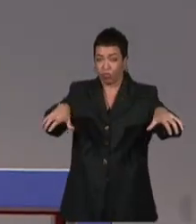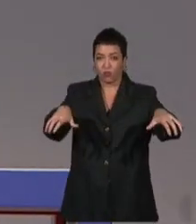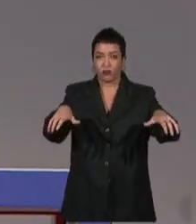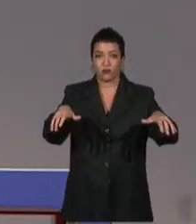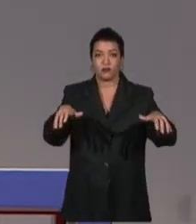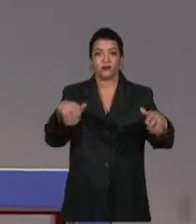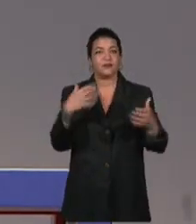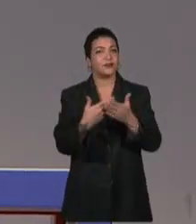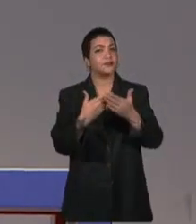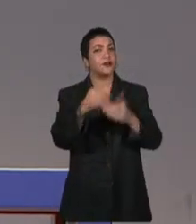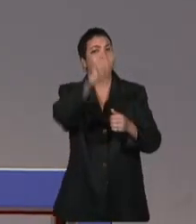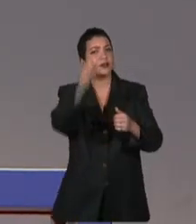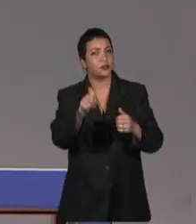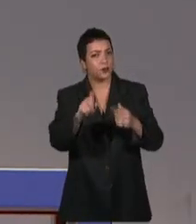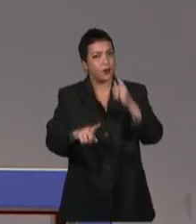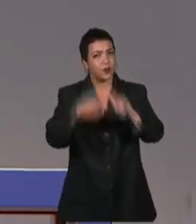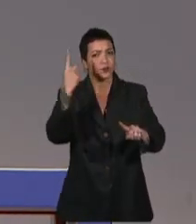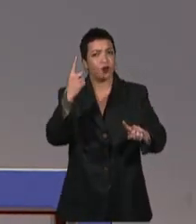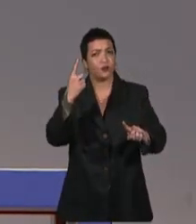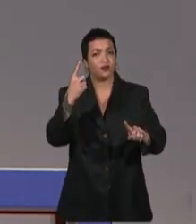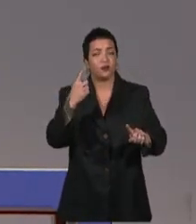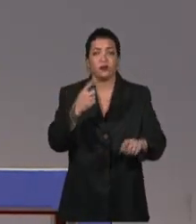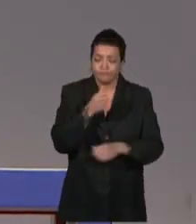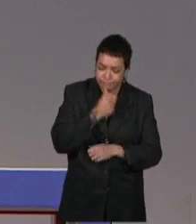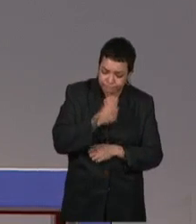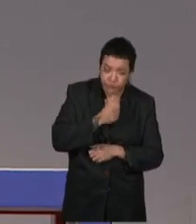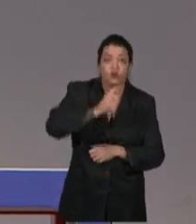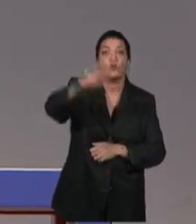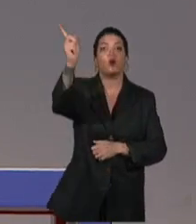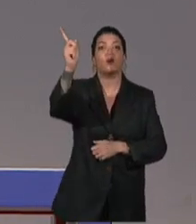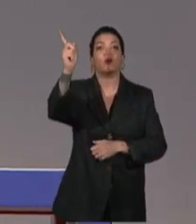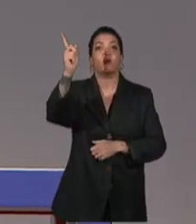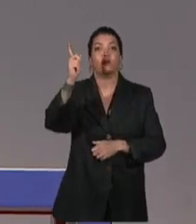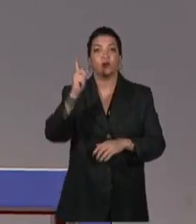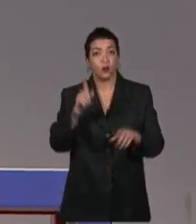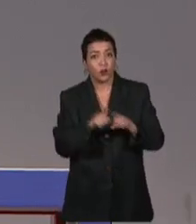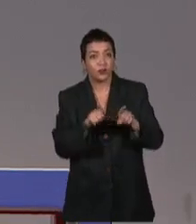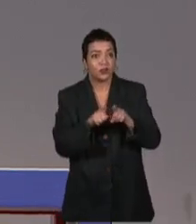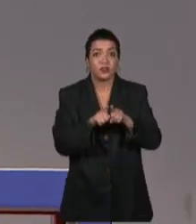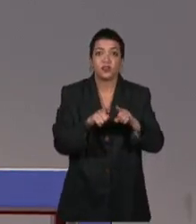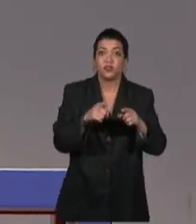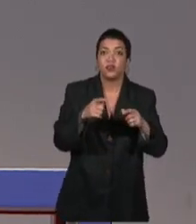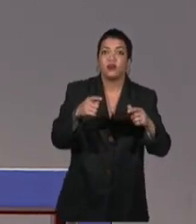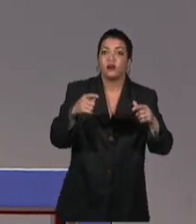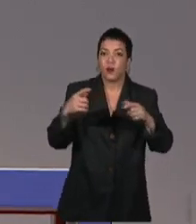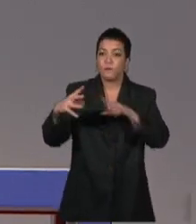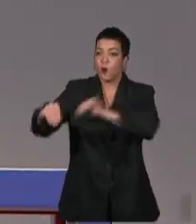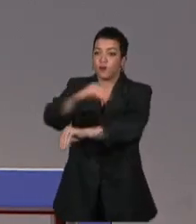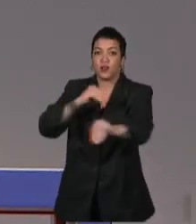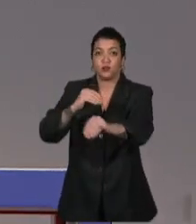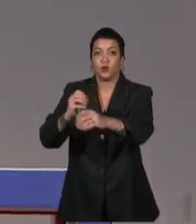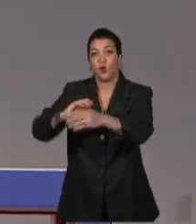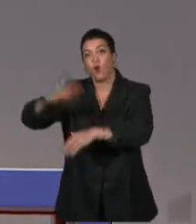questions vitales, pas de fatalité. Ni au grand déclassement, ni au grand